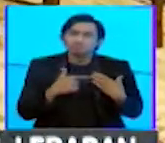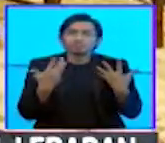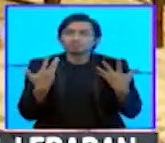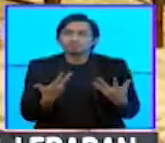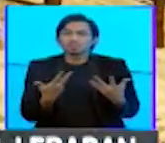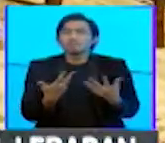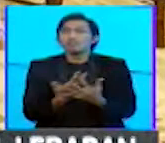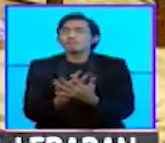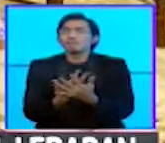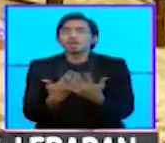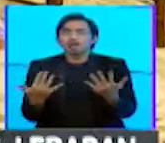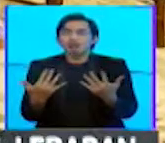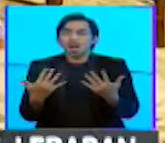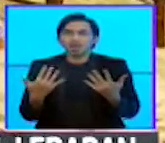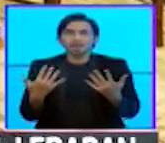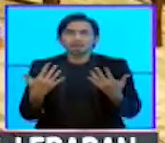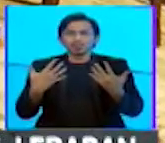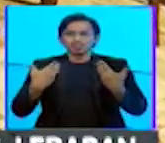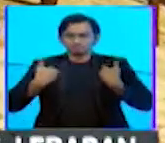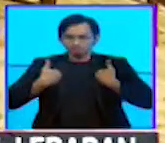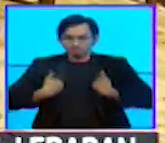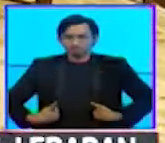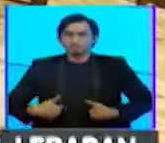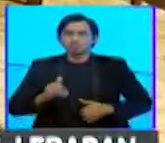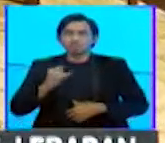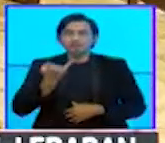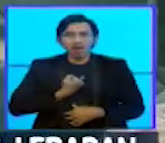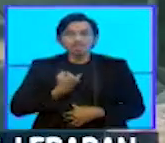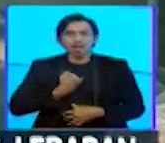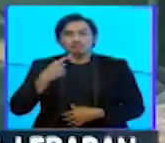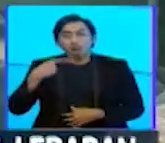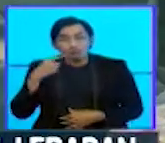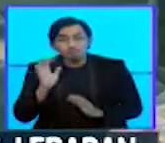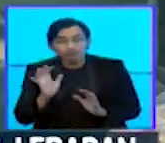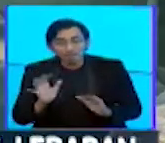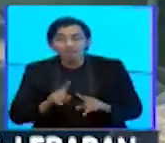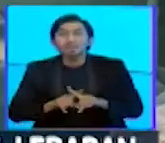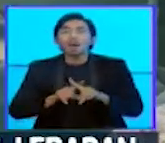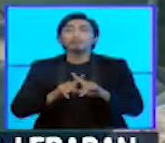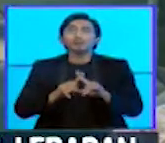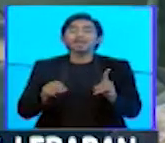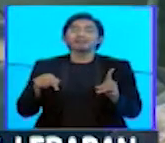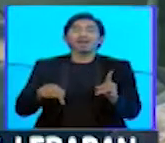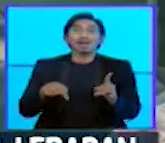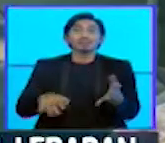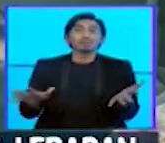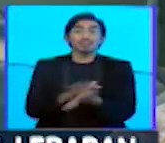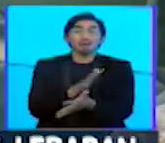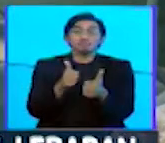makhluk yang pasti banyak salah. Ini ya kita gunakan sebaik-baiknya